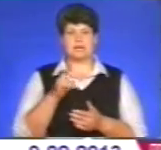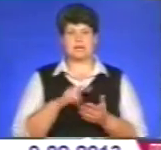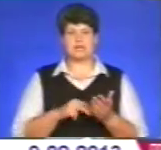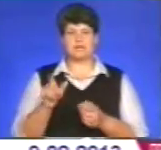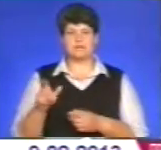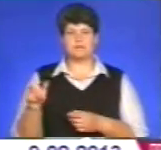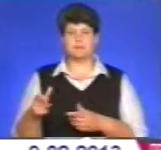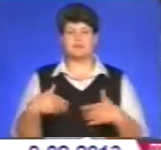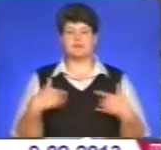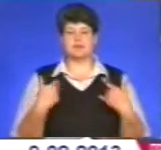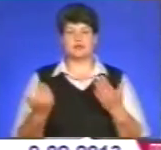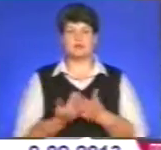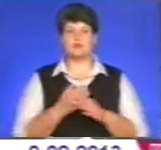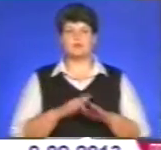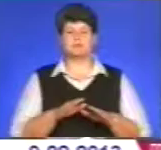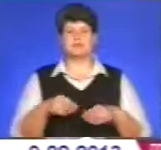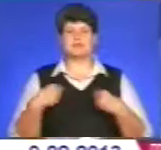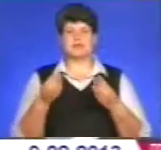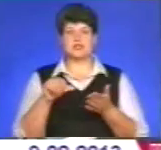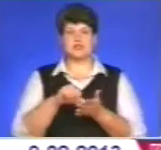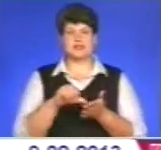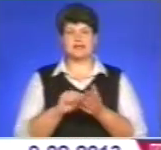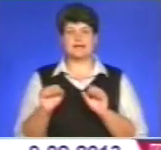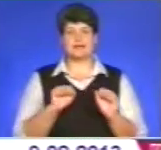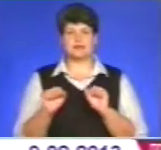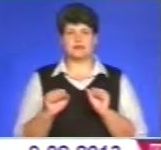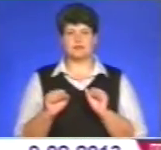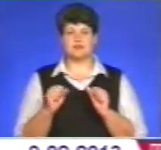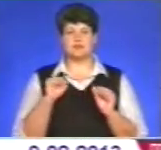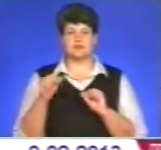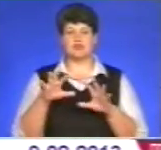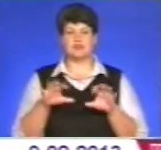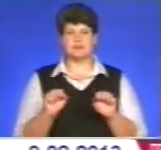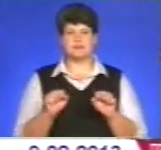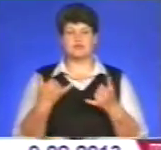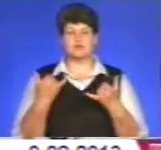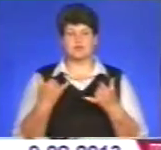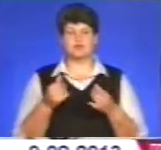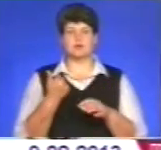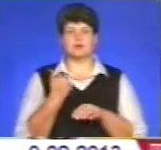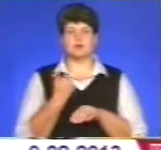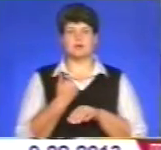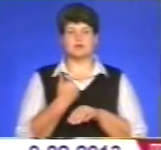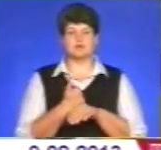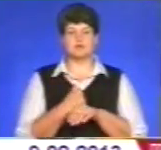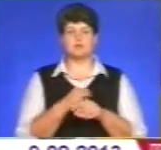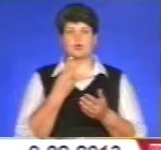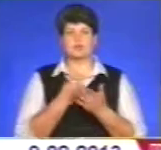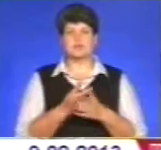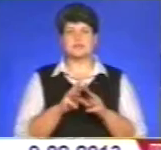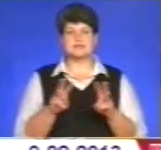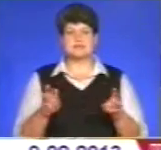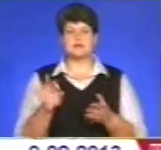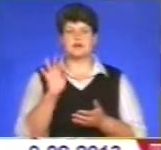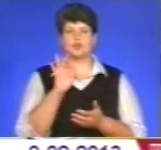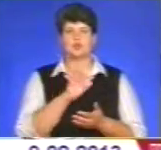Привітали новопризначених керівників представники влади краю. Відрадно, що сьогодні планові показники Міністерства доходів